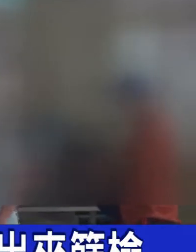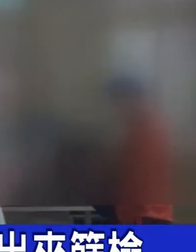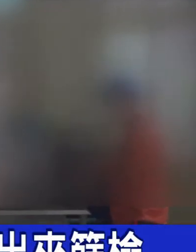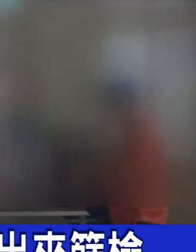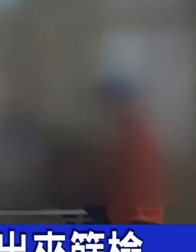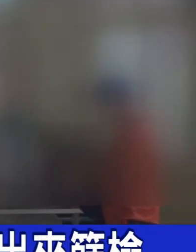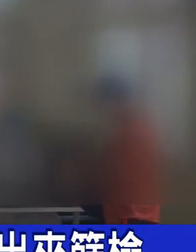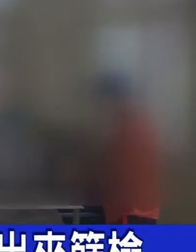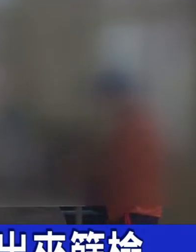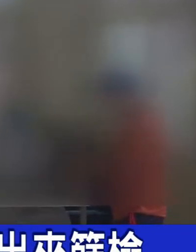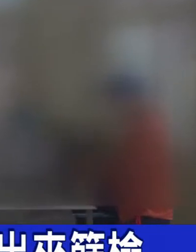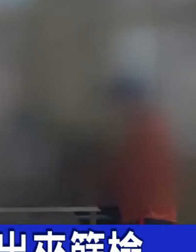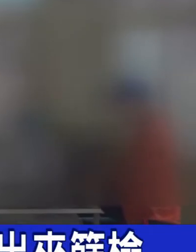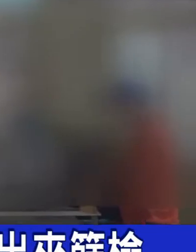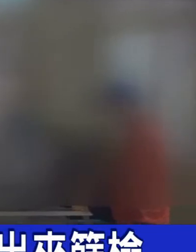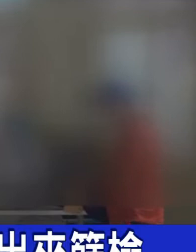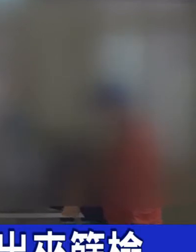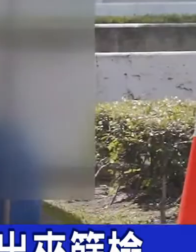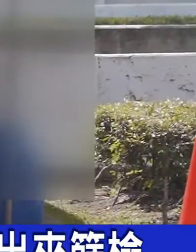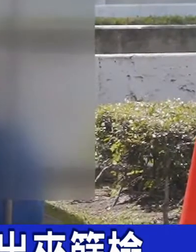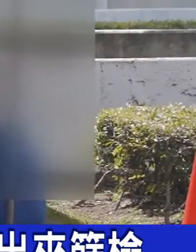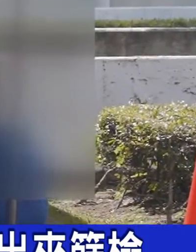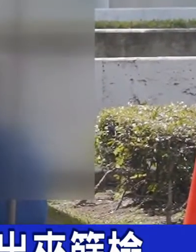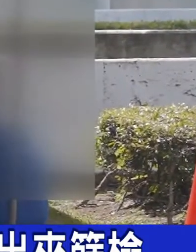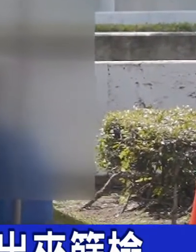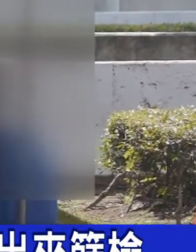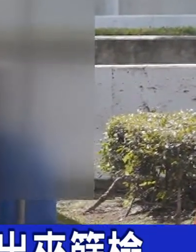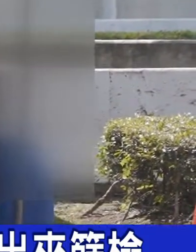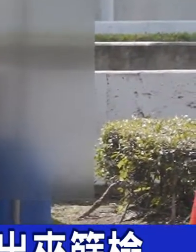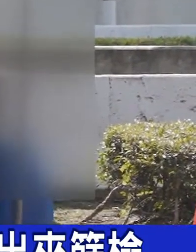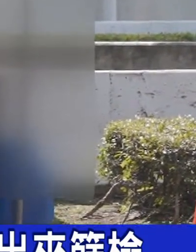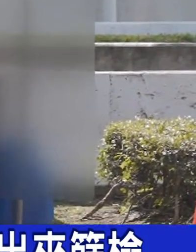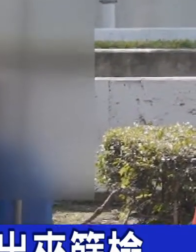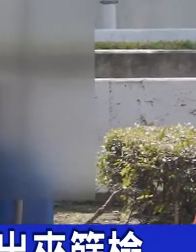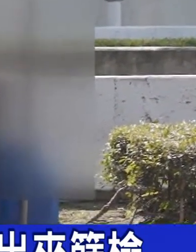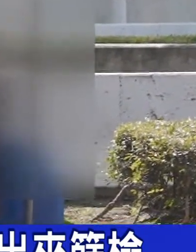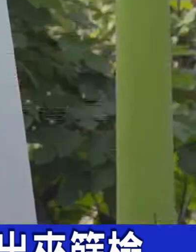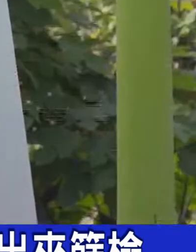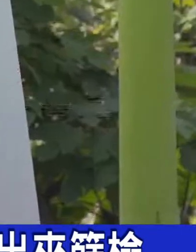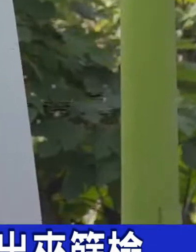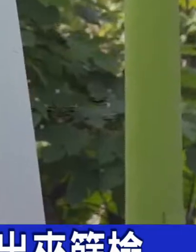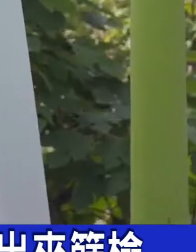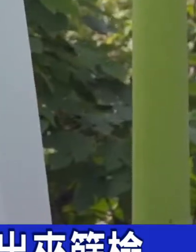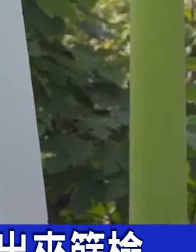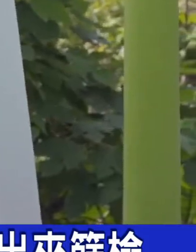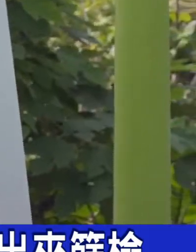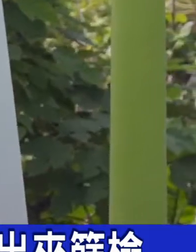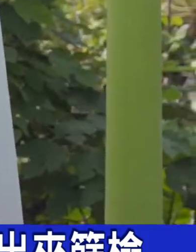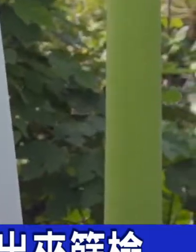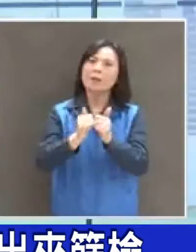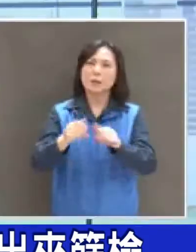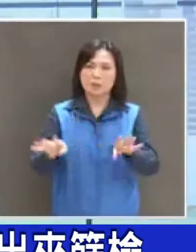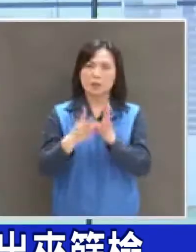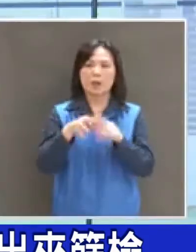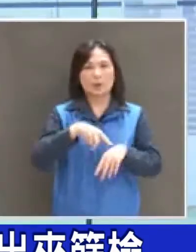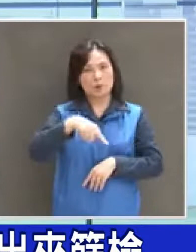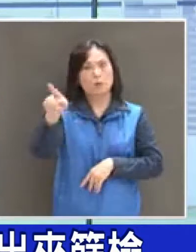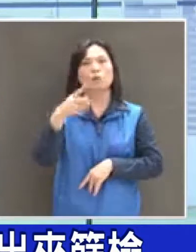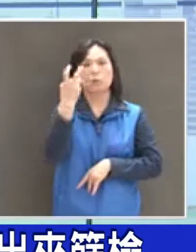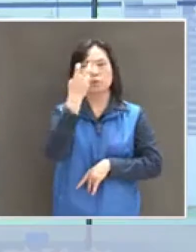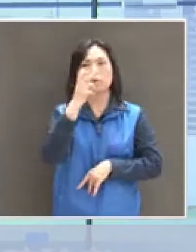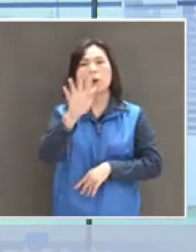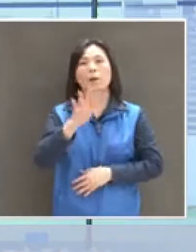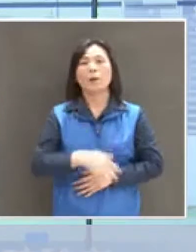要量能够，就会持续增加筛检站。现在全市一共有36个，当然也是为了配合广筛的政策。 我们筛检出来